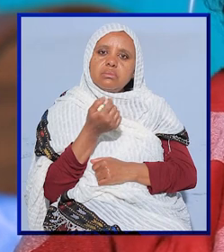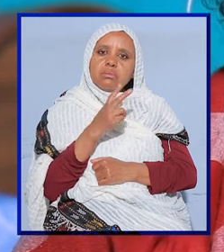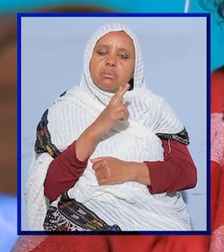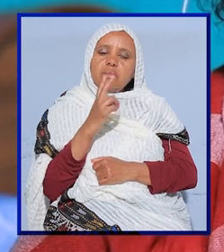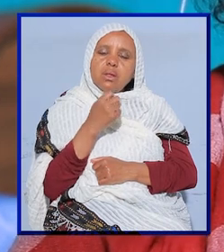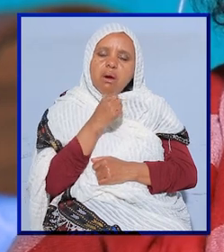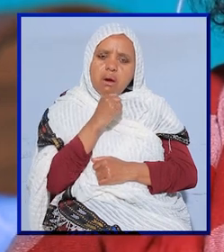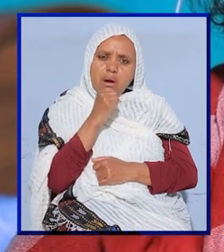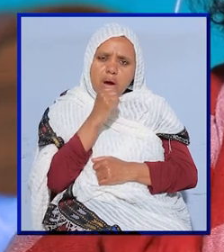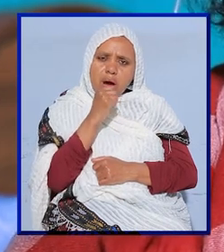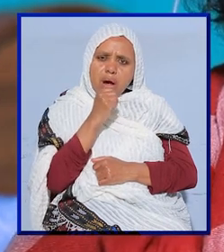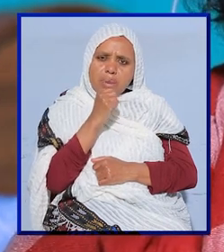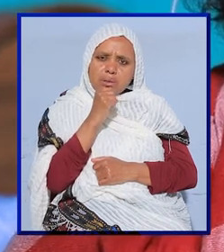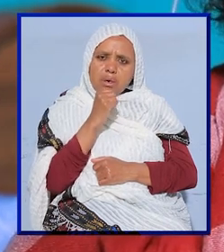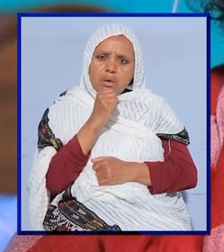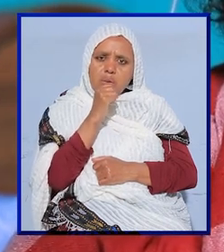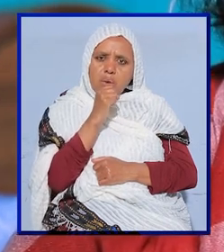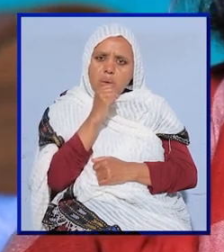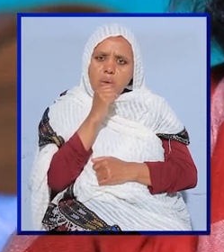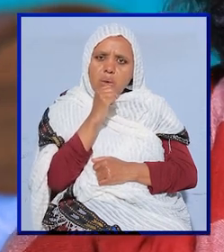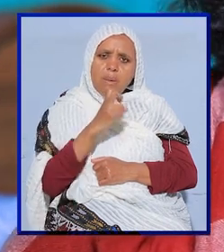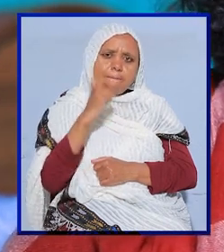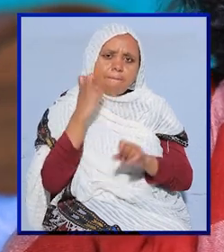በጣም ያስለኛል፣ በጣም ያስለኛል።